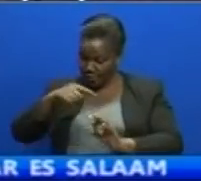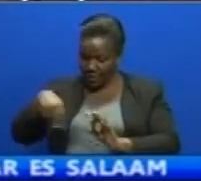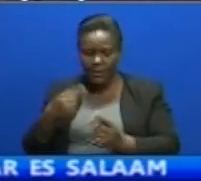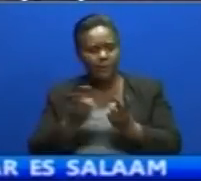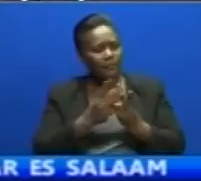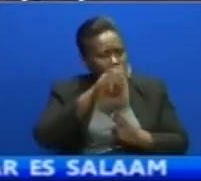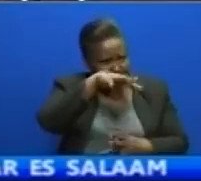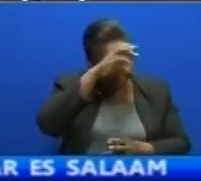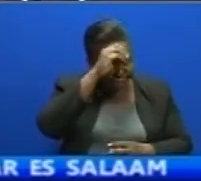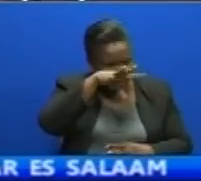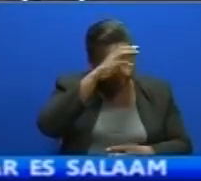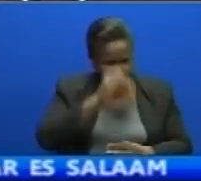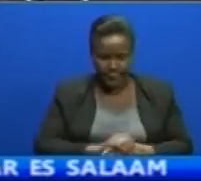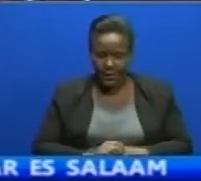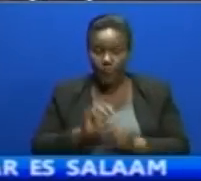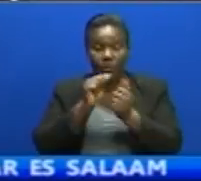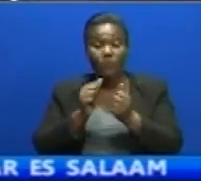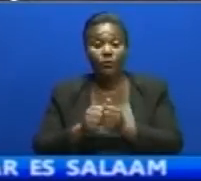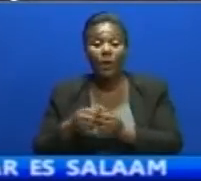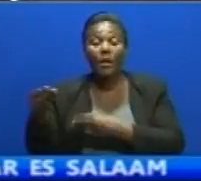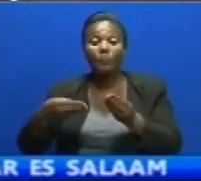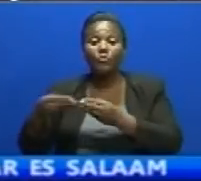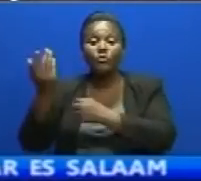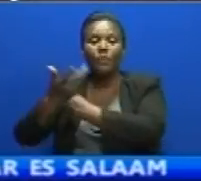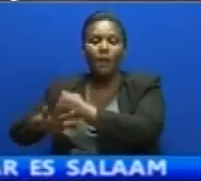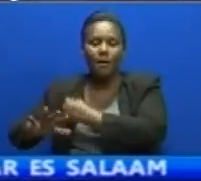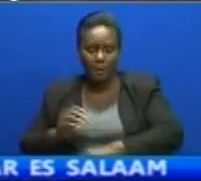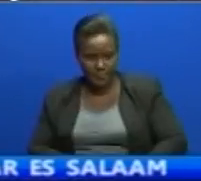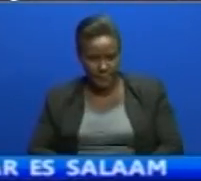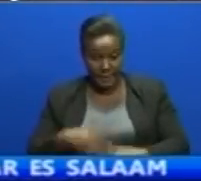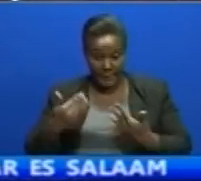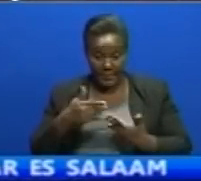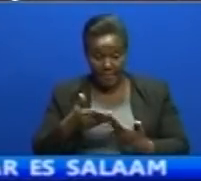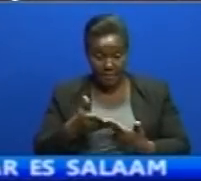uchumi bahari. Kwa hiyo tunabadilishana uzoefu.